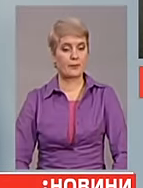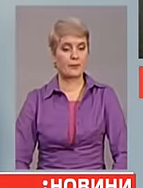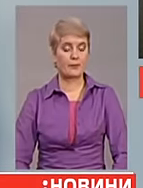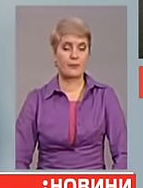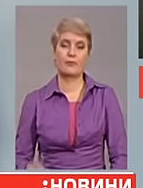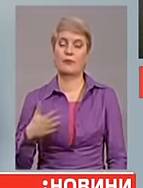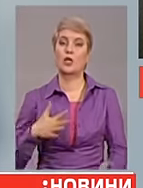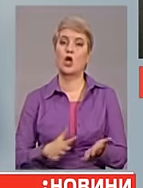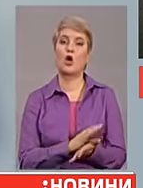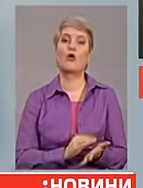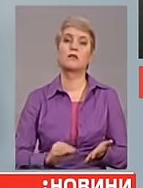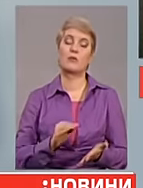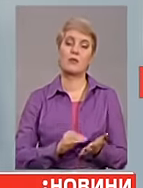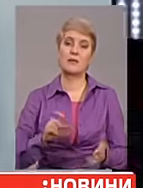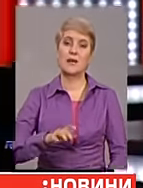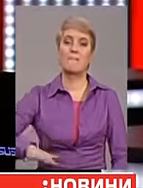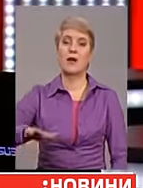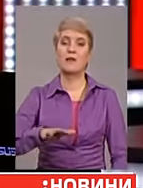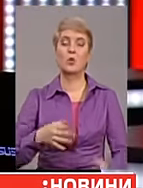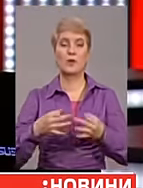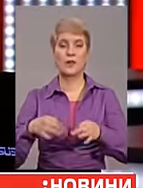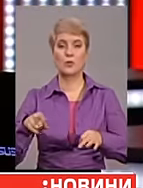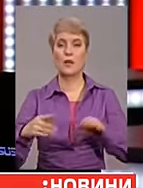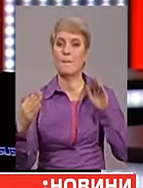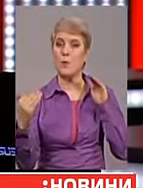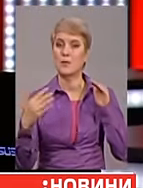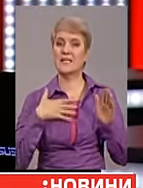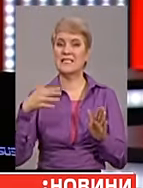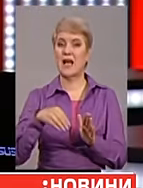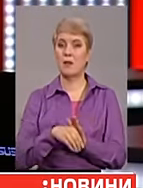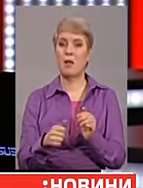Олена Близнякова з Майдану Незалежності. Там попрощалися з загиблим під Авдіївкою Леонідом Дергачем.